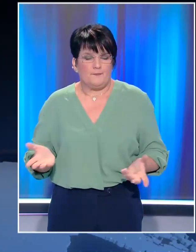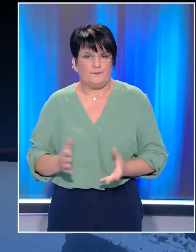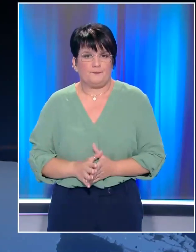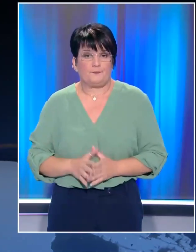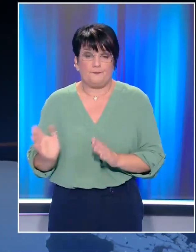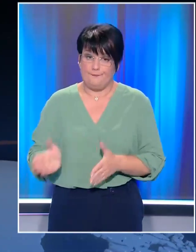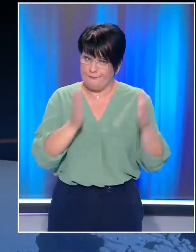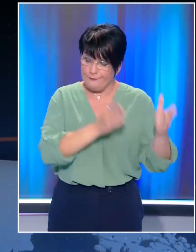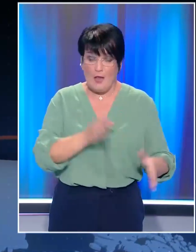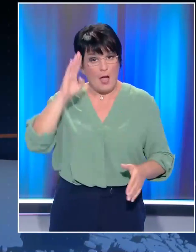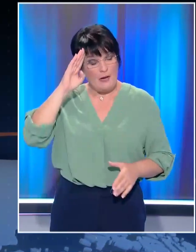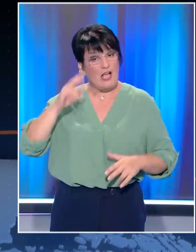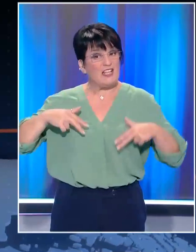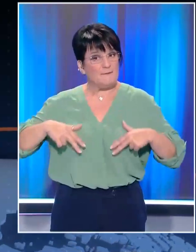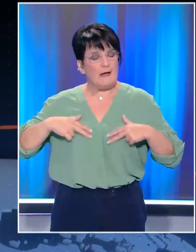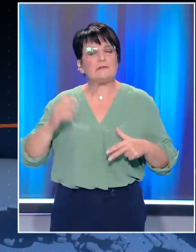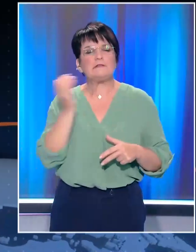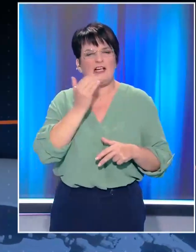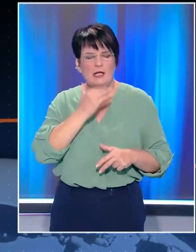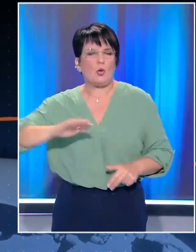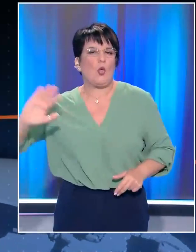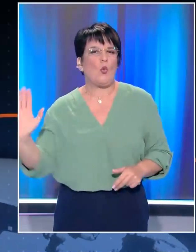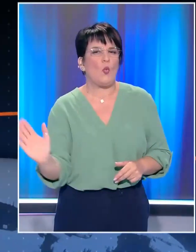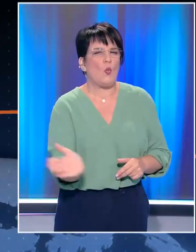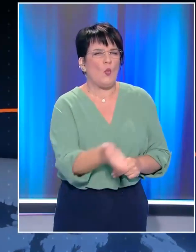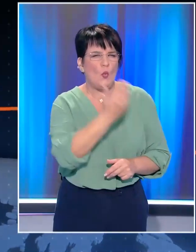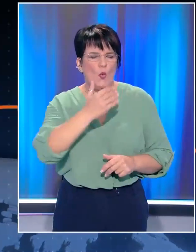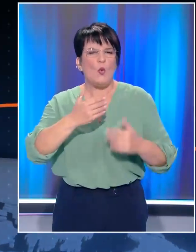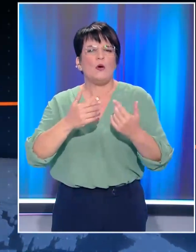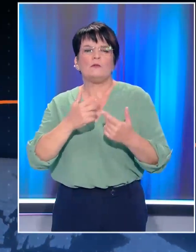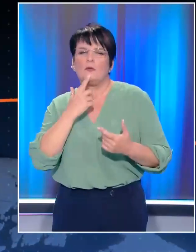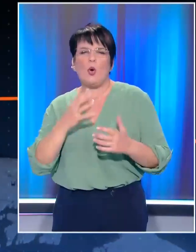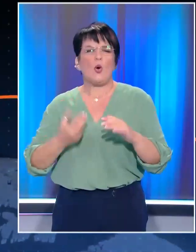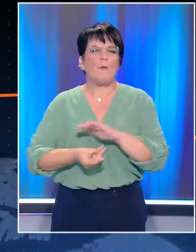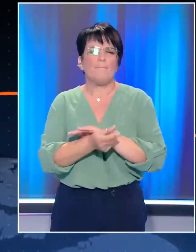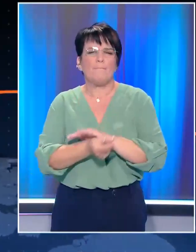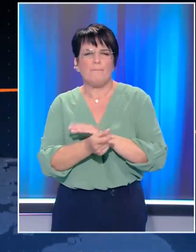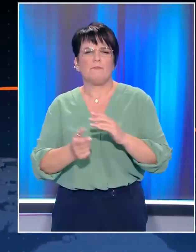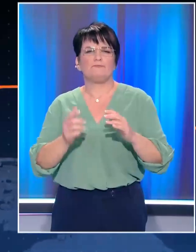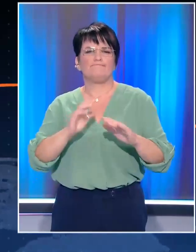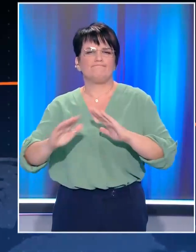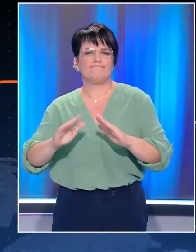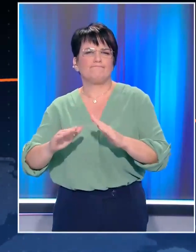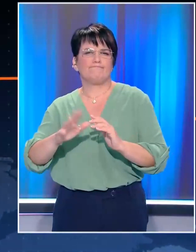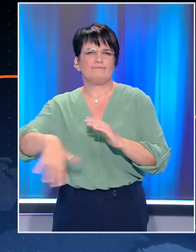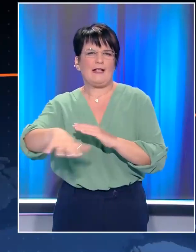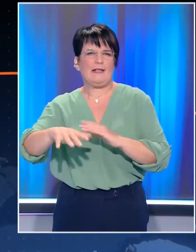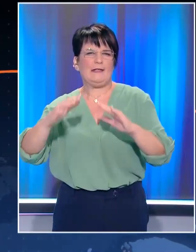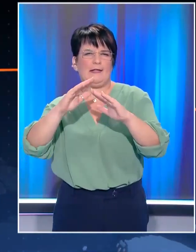Από την άλλη, η Αμερικανική κυβέρνηση επιταχύνει τις απελάσεις των μεταναστών, σχεδιάζοντας να εκενώσει πλήρως τον καταβλισμό τις επόμενες